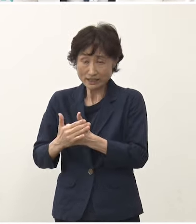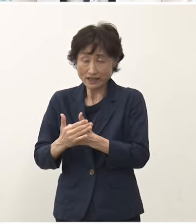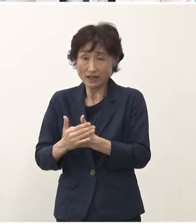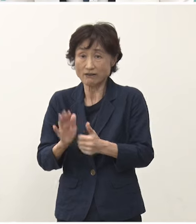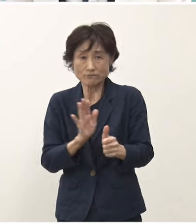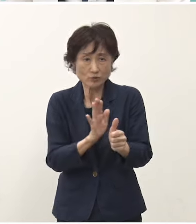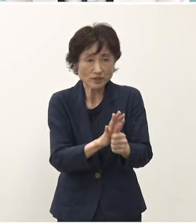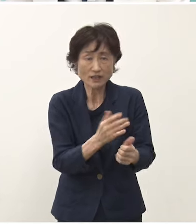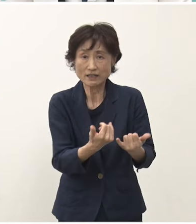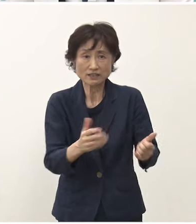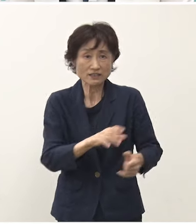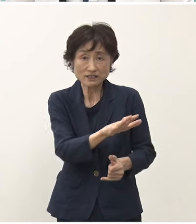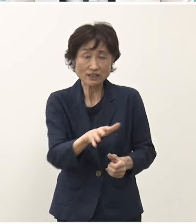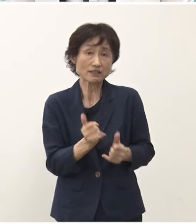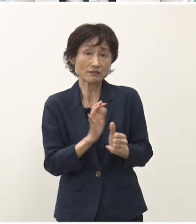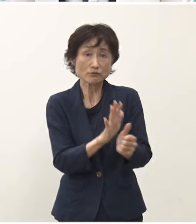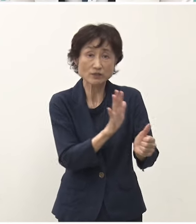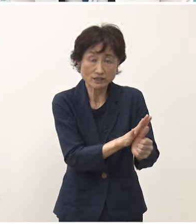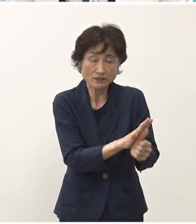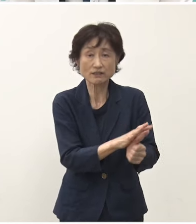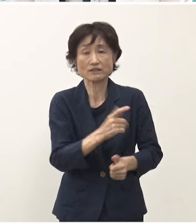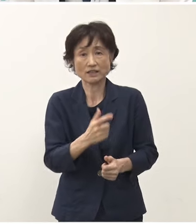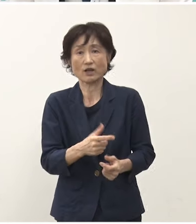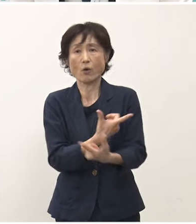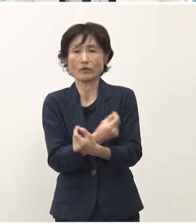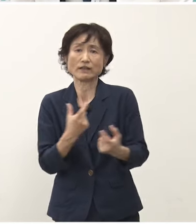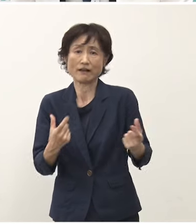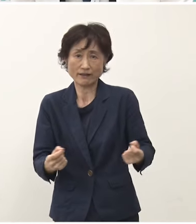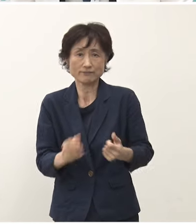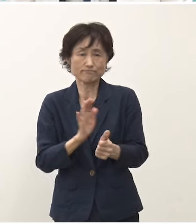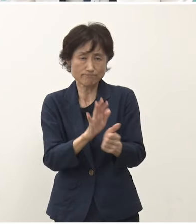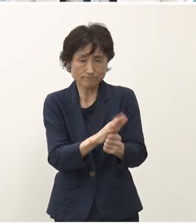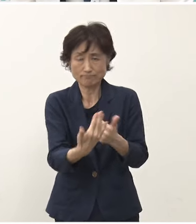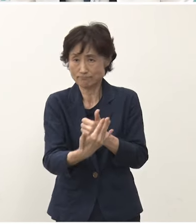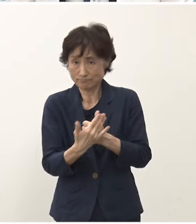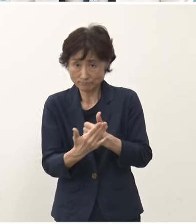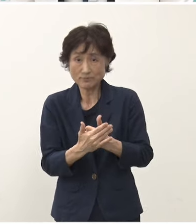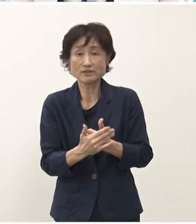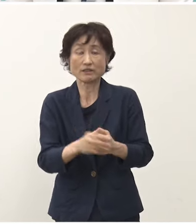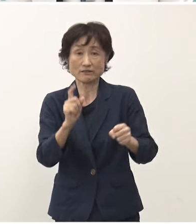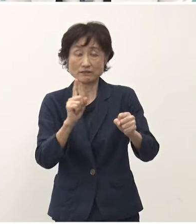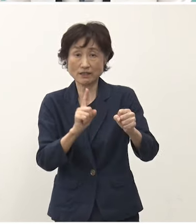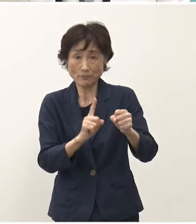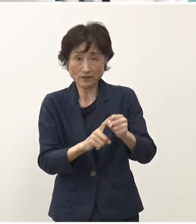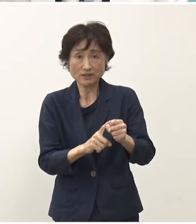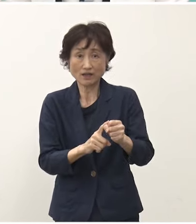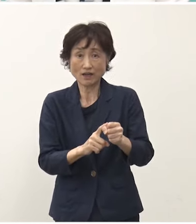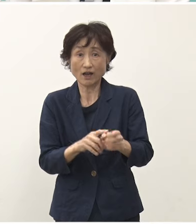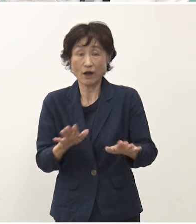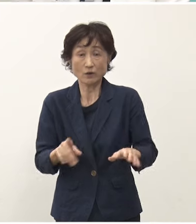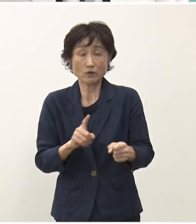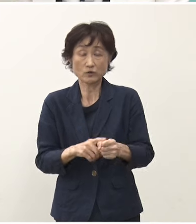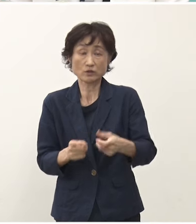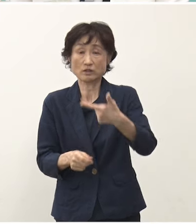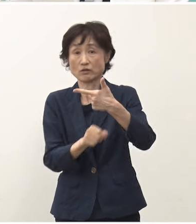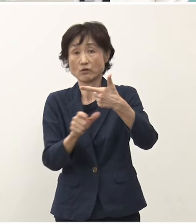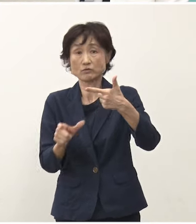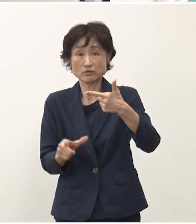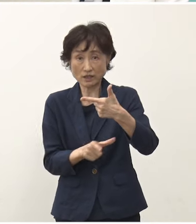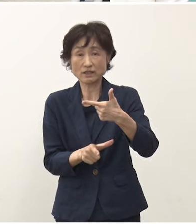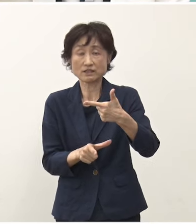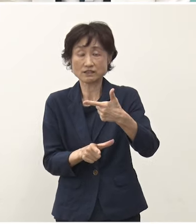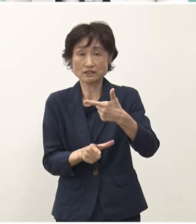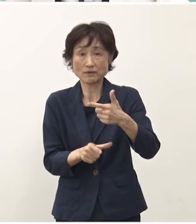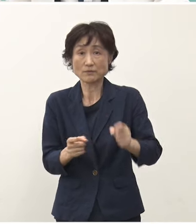体への提供を相互に確実に実施していく必要があるため本年6月に港区災害時10円